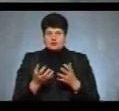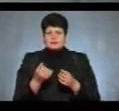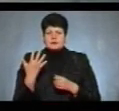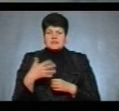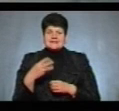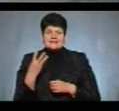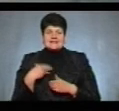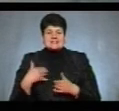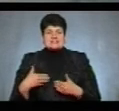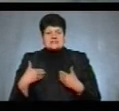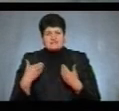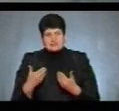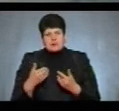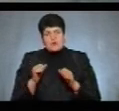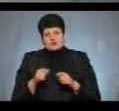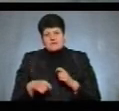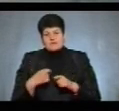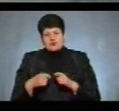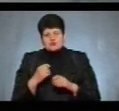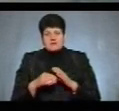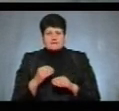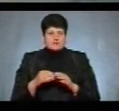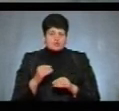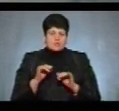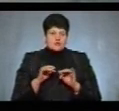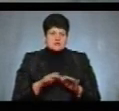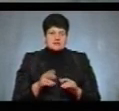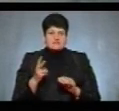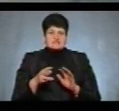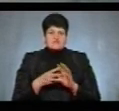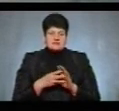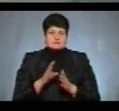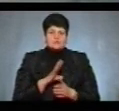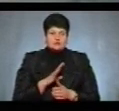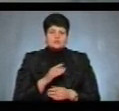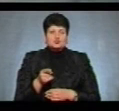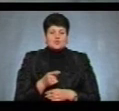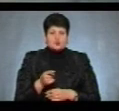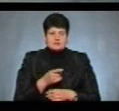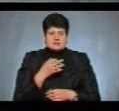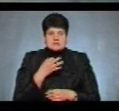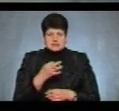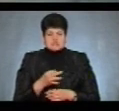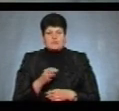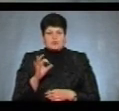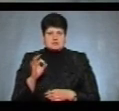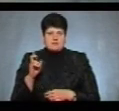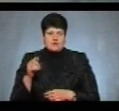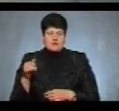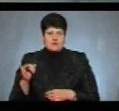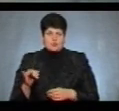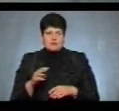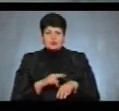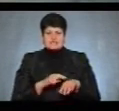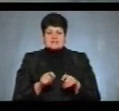53 звернення про можливі порушення виборчого процесу, 28 із них у Тернополі, повідомив начальник Нацполіції області Олександр Богомол. Поліцейські